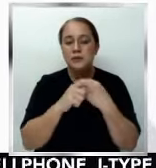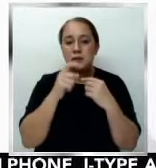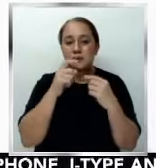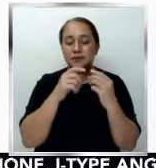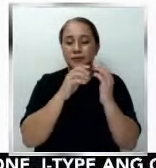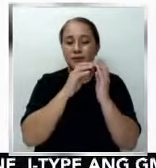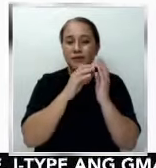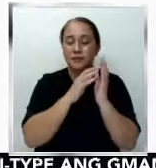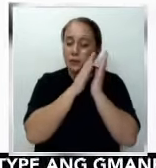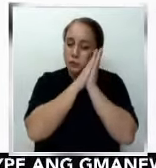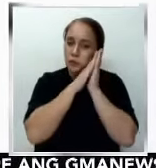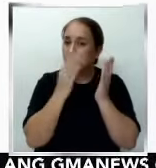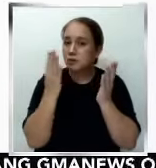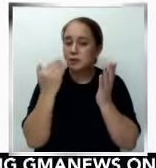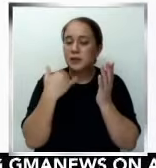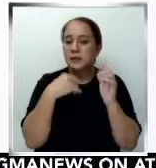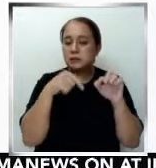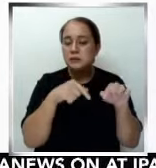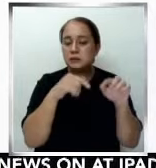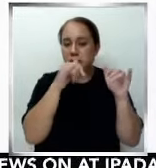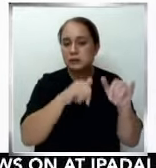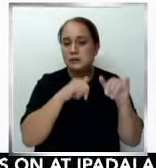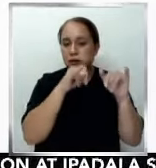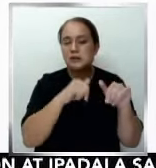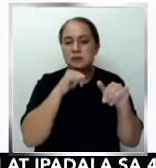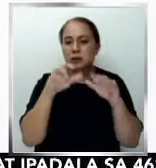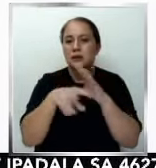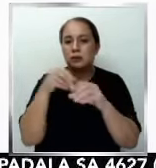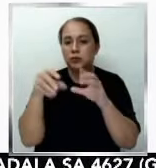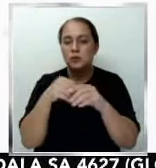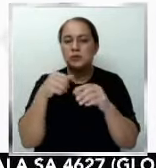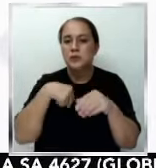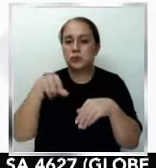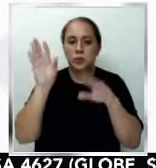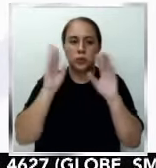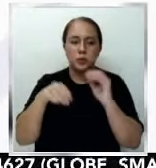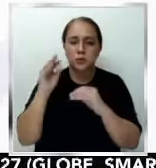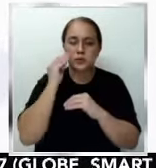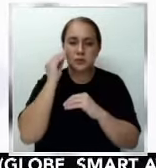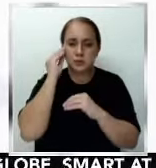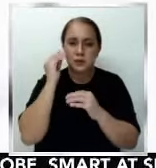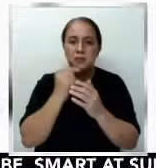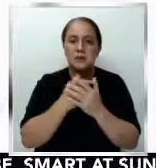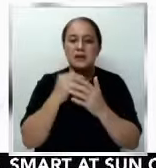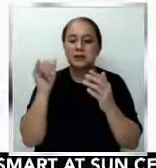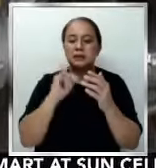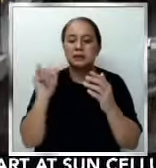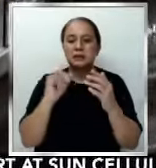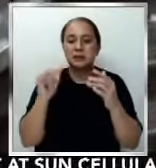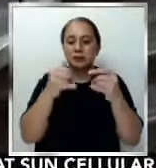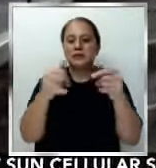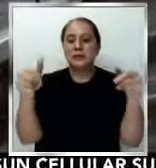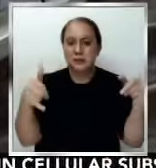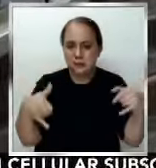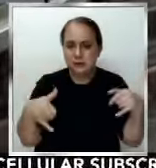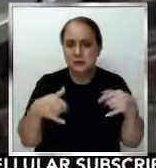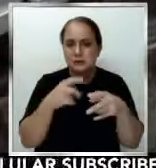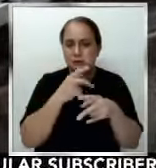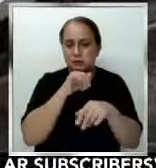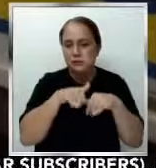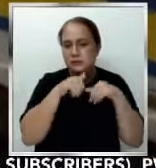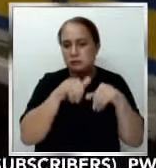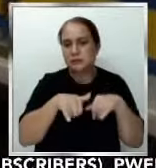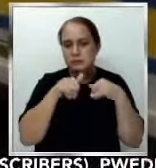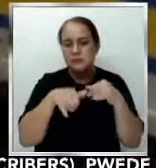doon lang po sila manggagaling, hindi po labas ng labas, uwi ng uwi sa bahay. Para pong bubble po ang mangyayari, kailangan natin gawin. June Veneracion,